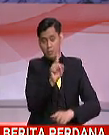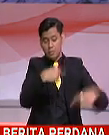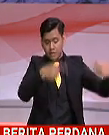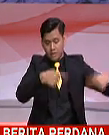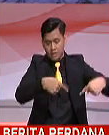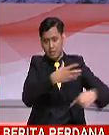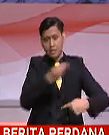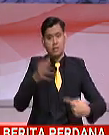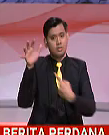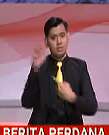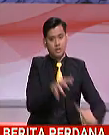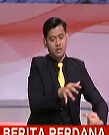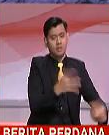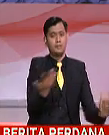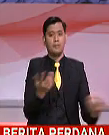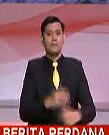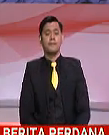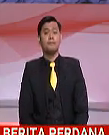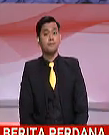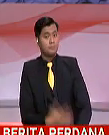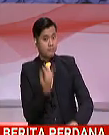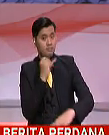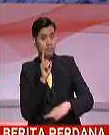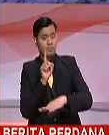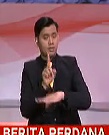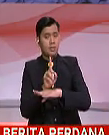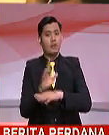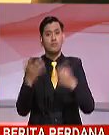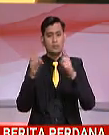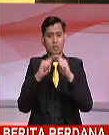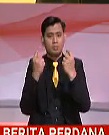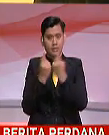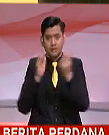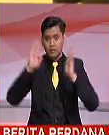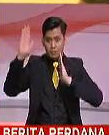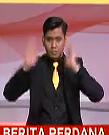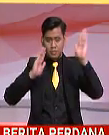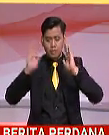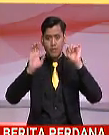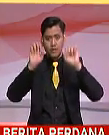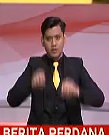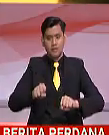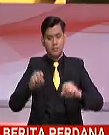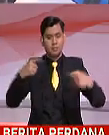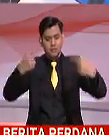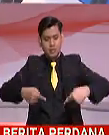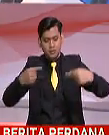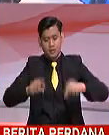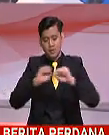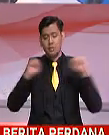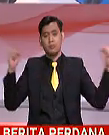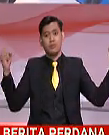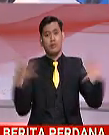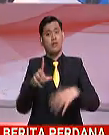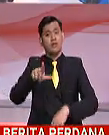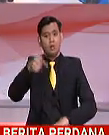rasmi. Bagaimanapun, mengikut perjanjian tersebut, skuad Harimau Melaya dibenarkan untuk beraksi di stadium-stadium lain di seluruh negara jika